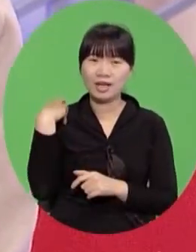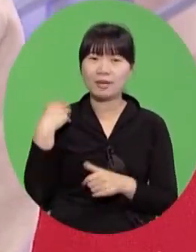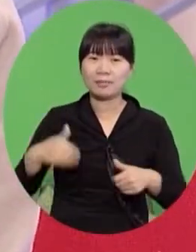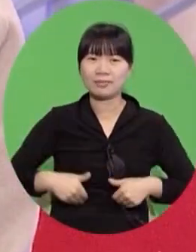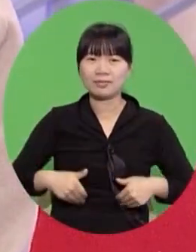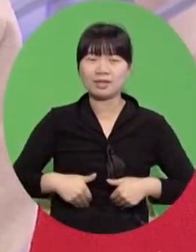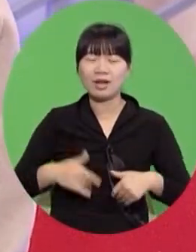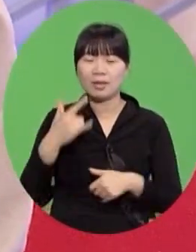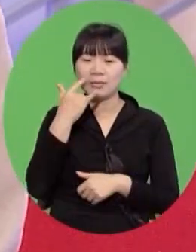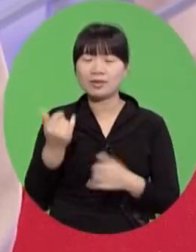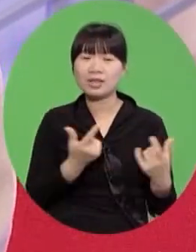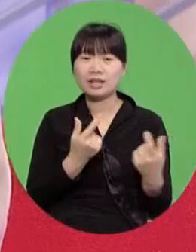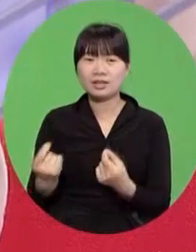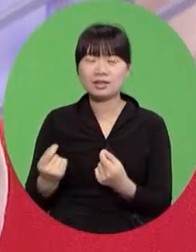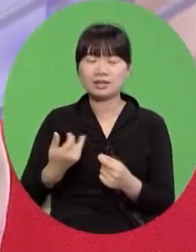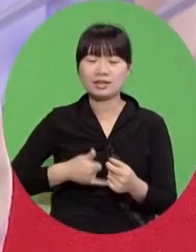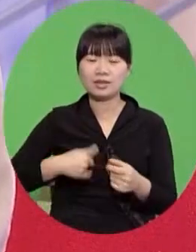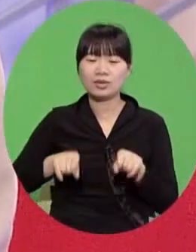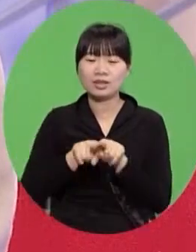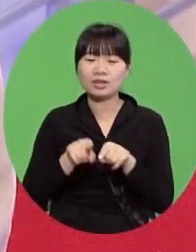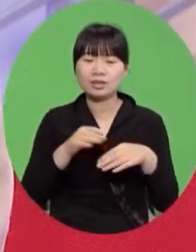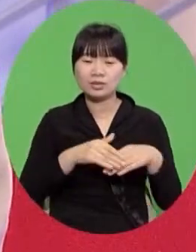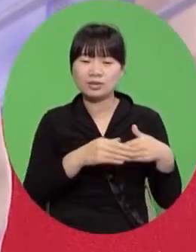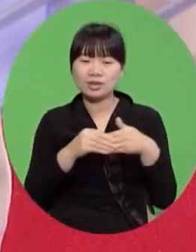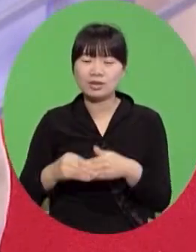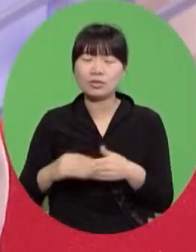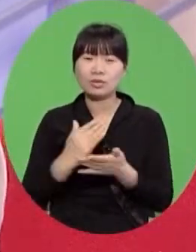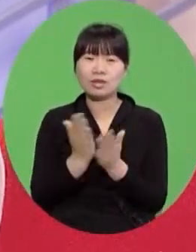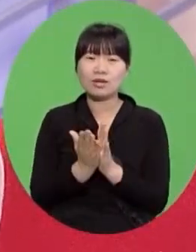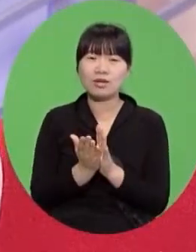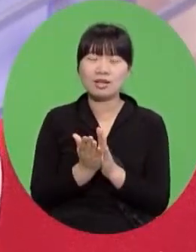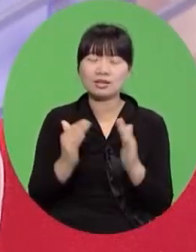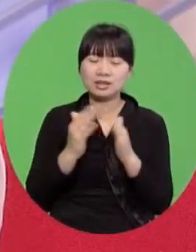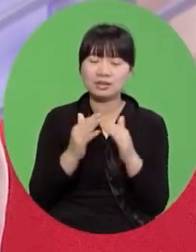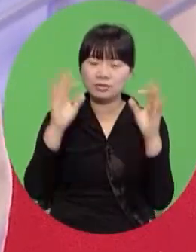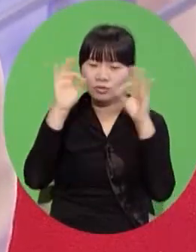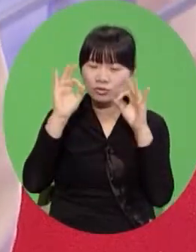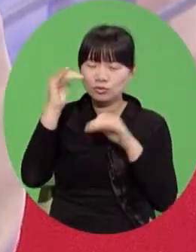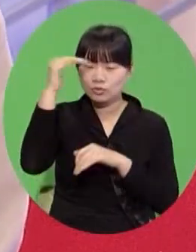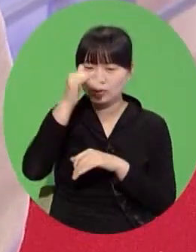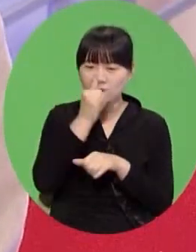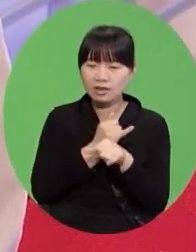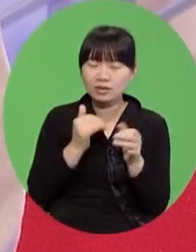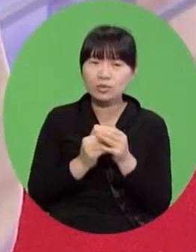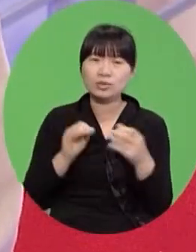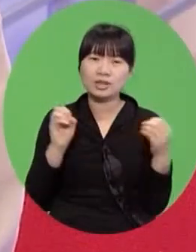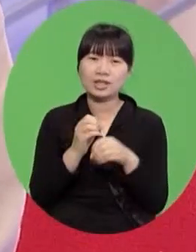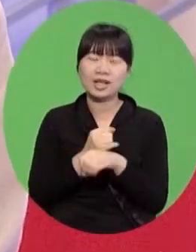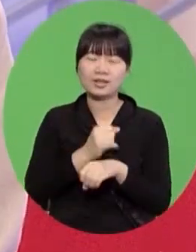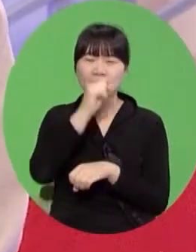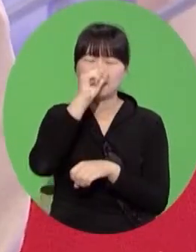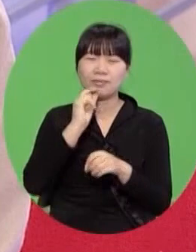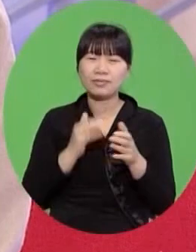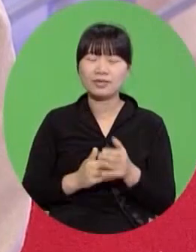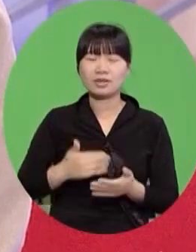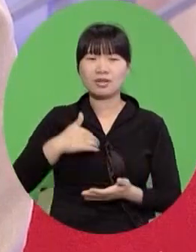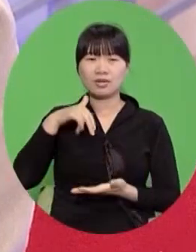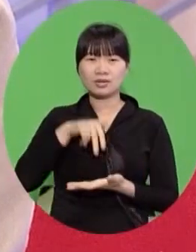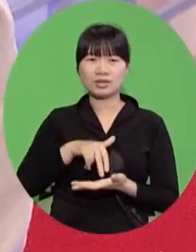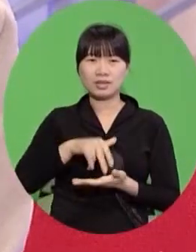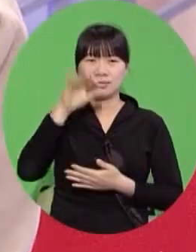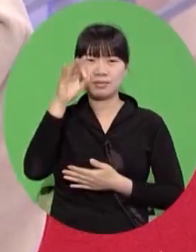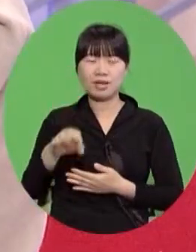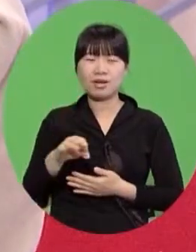그래서 부모님이 같이 아이와 뭐 손을 잡고 이런저런 뭐 집을 구경을 한다거나 얘기를 하는 게 좋고요. 저 같은